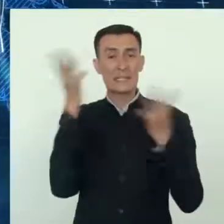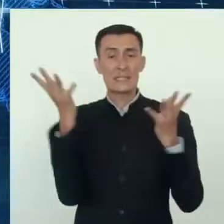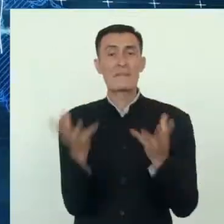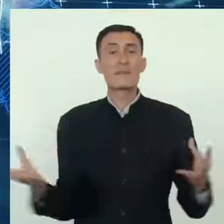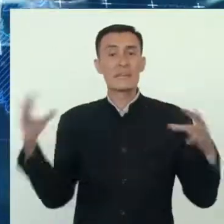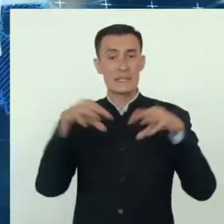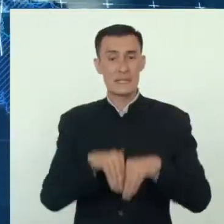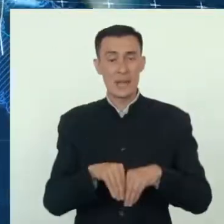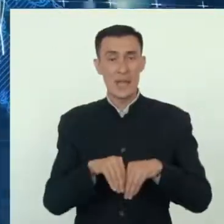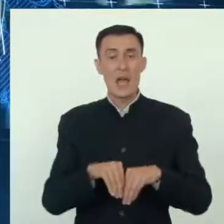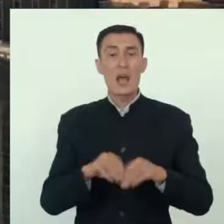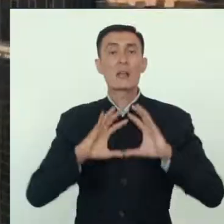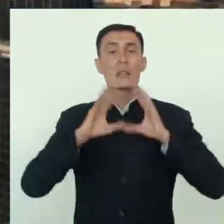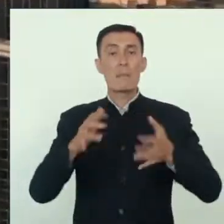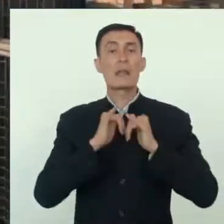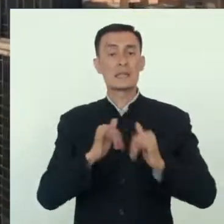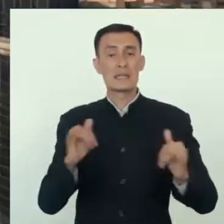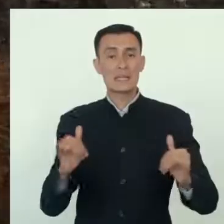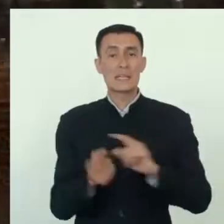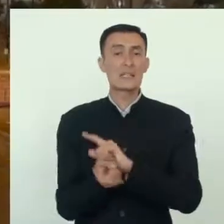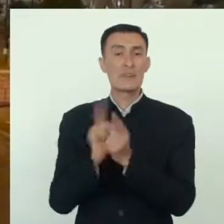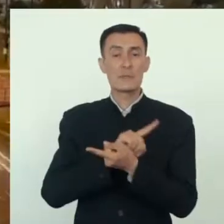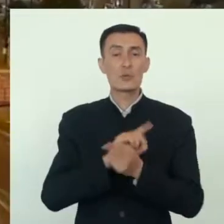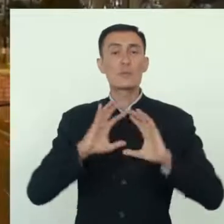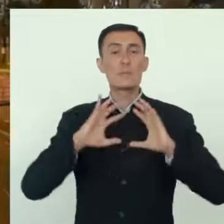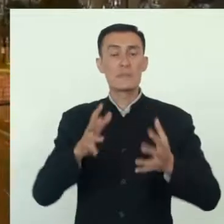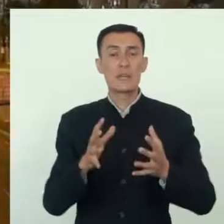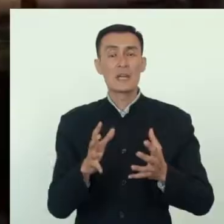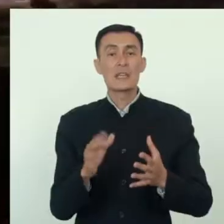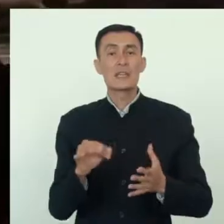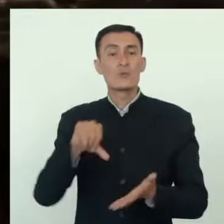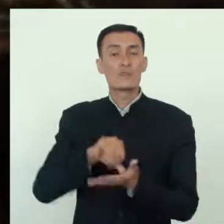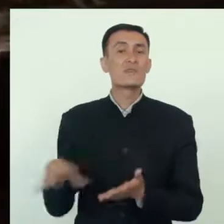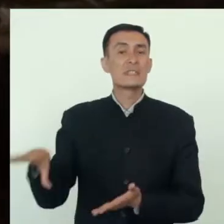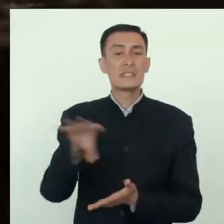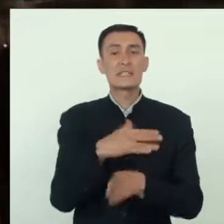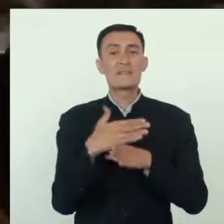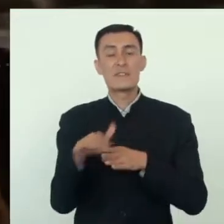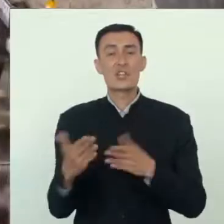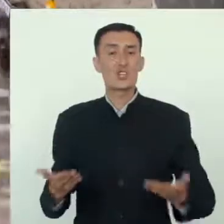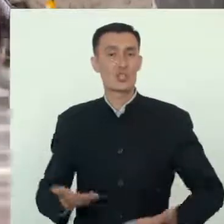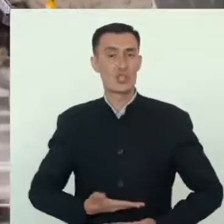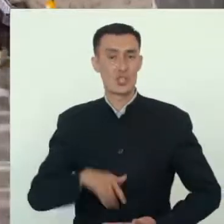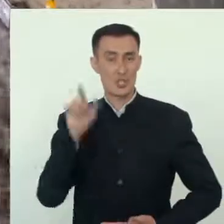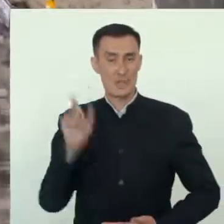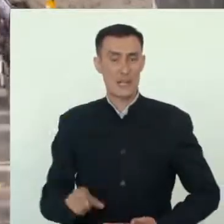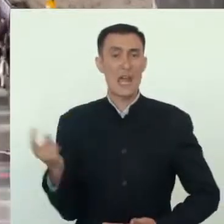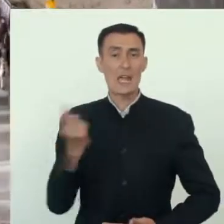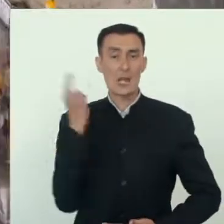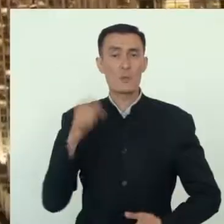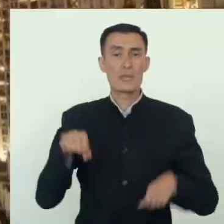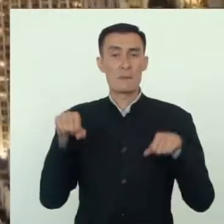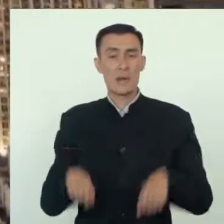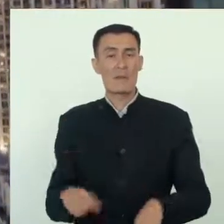цивилизации воедино. Глобализация активно трансформирует мир и охватывает все сферы человеческой жизни –